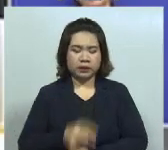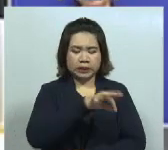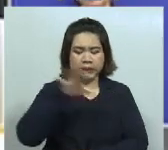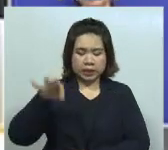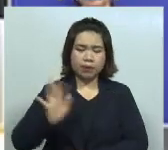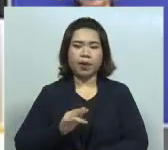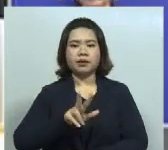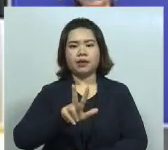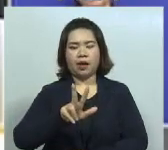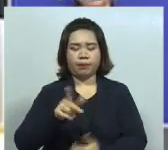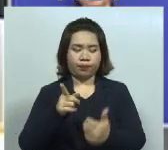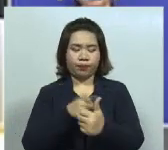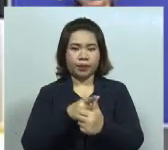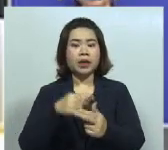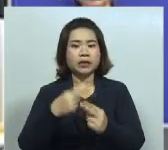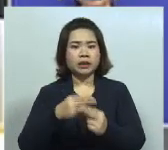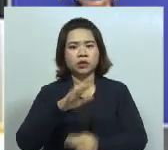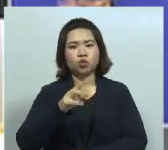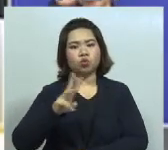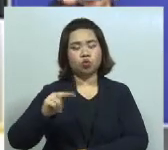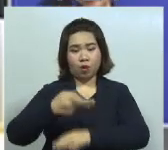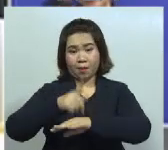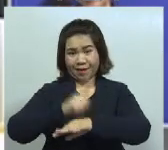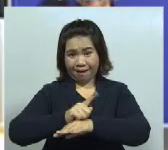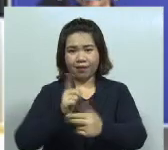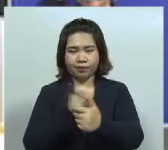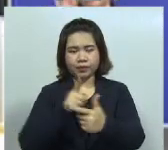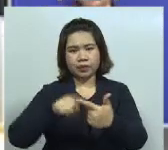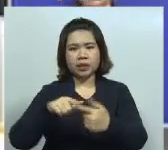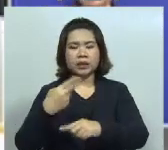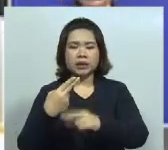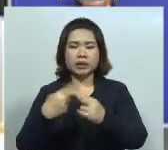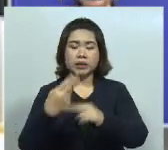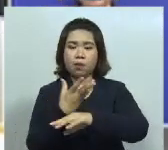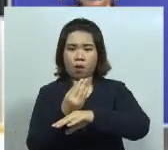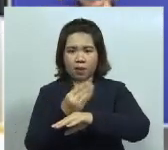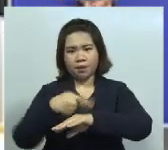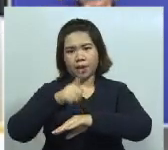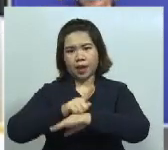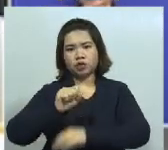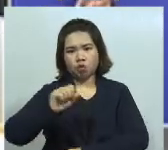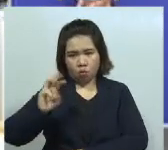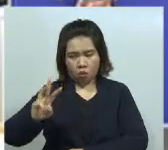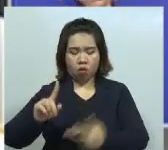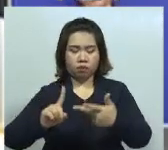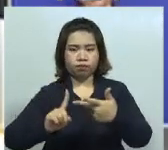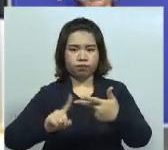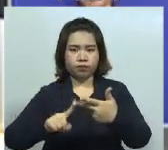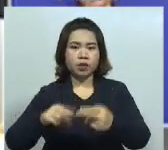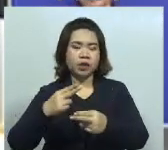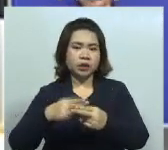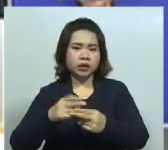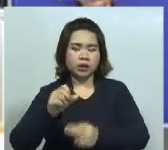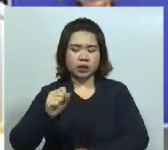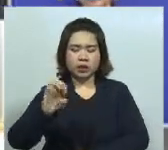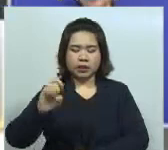นนั่นก็คือนายชวนหลีกภัยประธานรัฐสภานายพรเพชรวิชิตชลชัยประธานวุฒิสภาและนายสิริพงษ์อัง